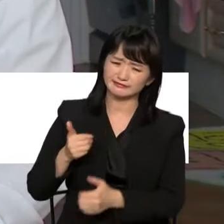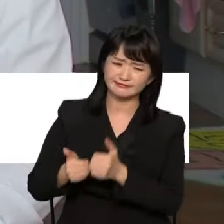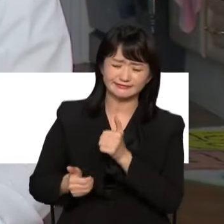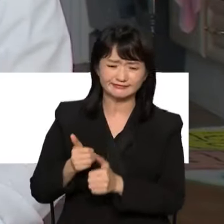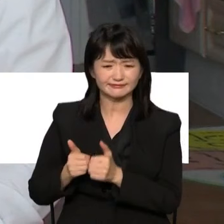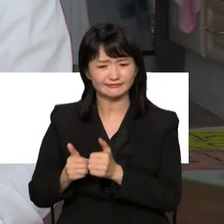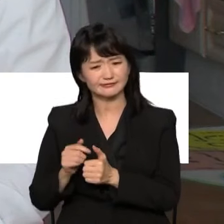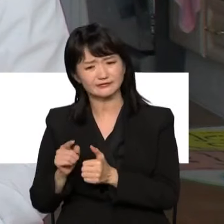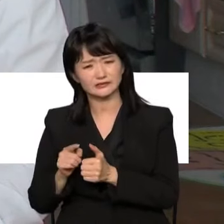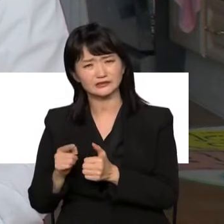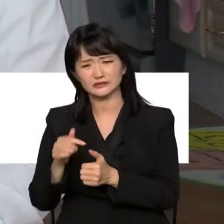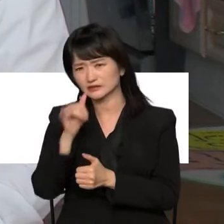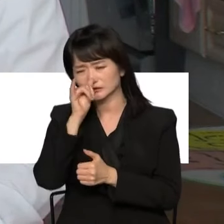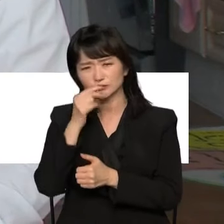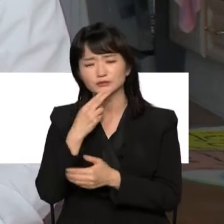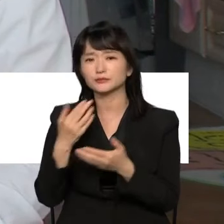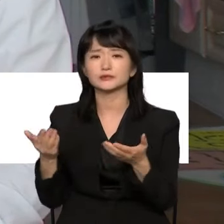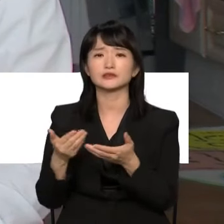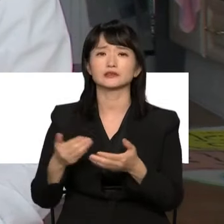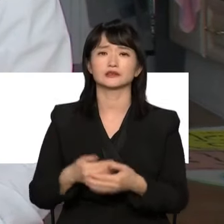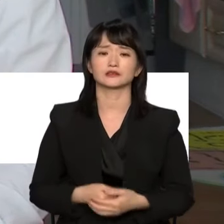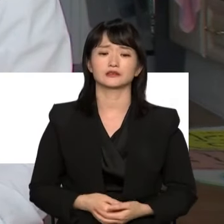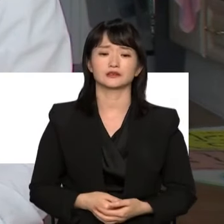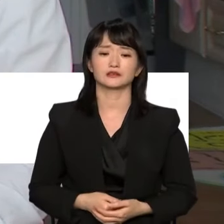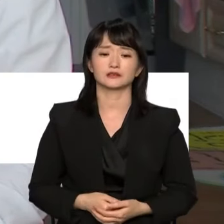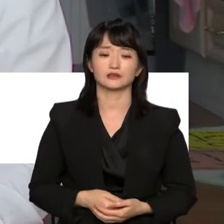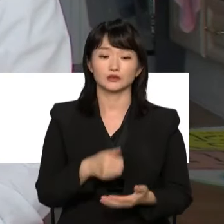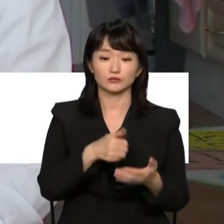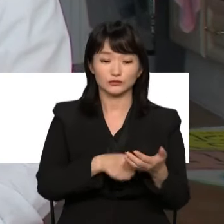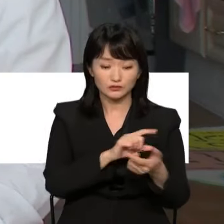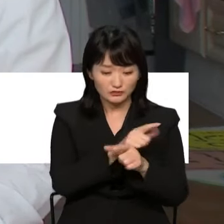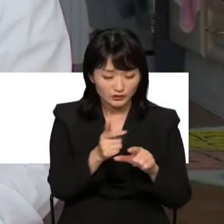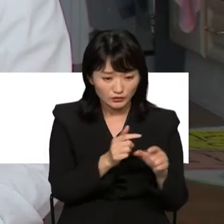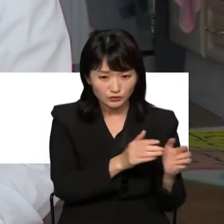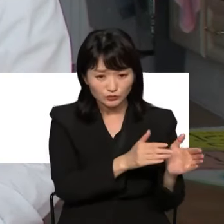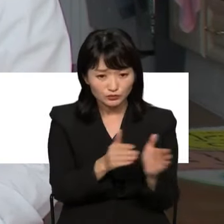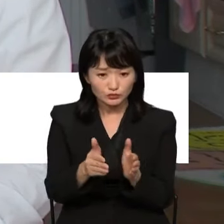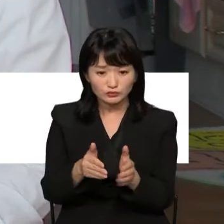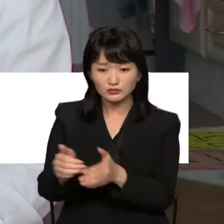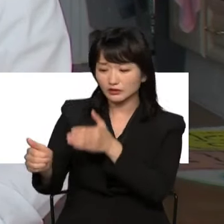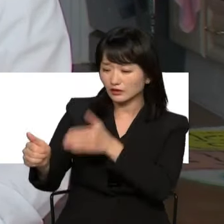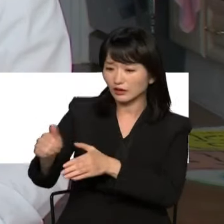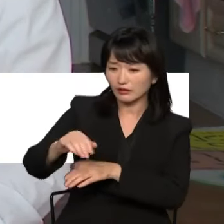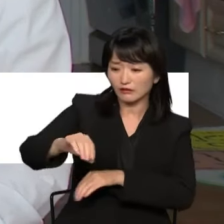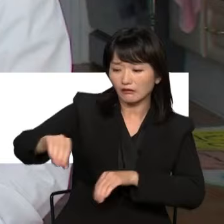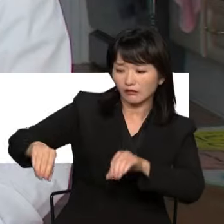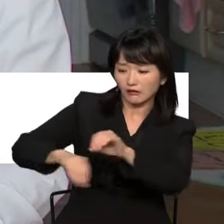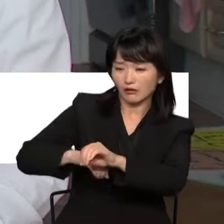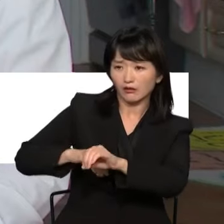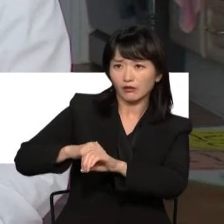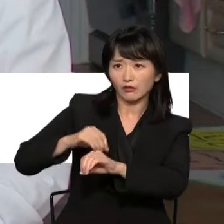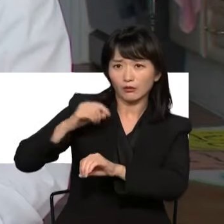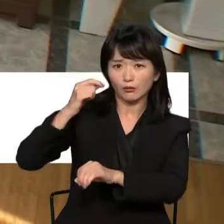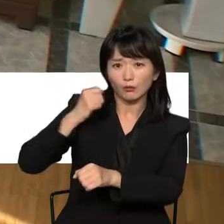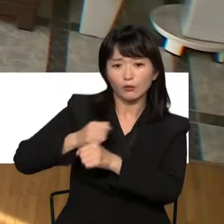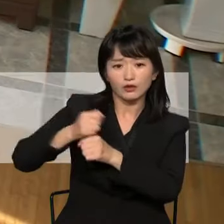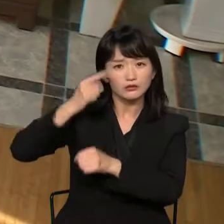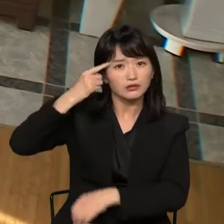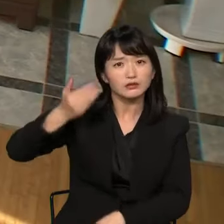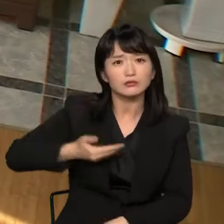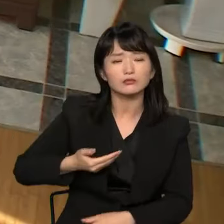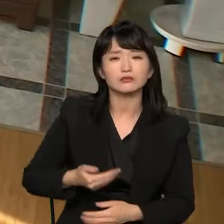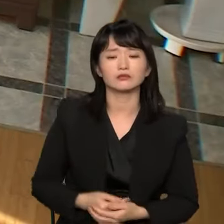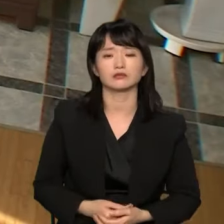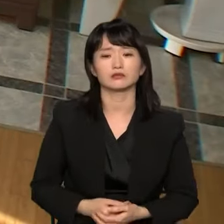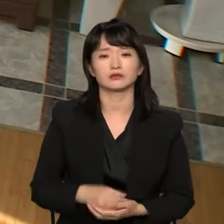찝찝하고 있을 수 없는 일이기 때문에 또 유품을 정리하기 위해서 요청을 했는데 거꾸로 그런 황당한 질의가 들어와서.